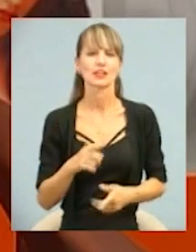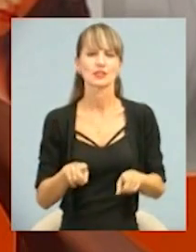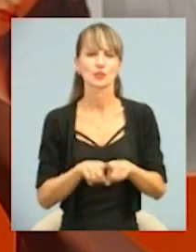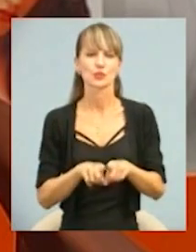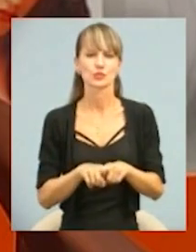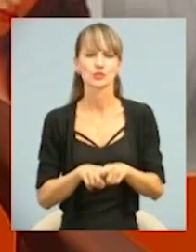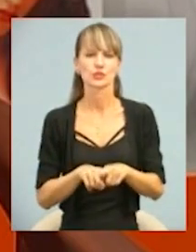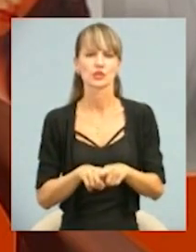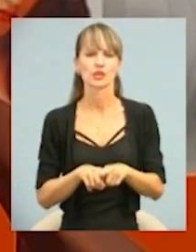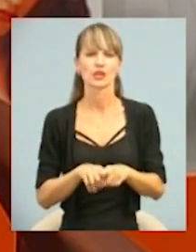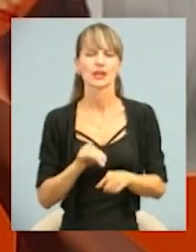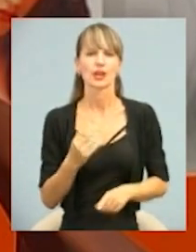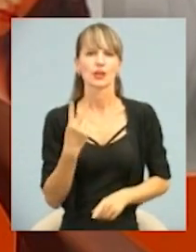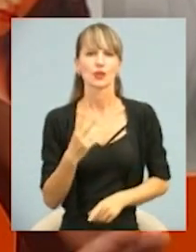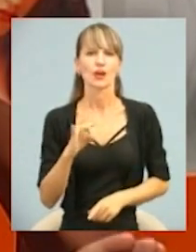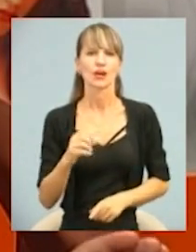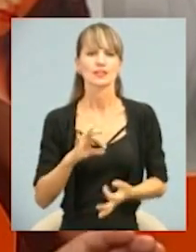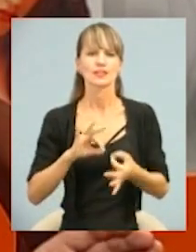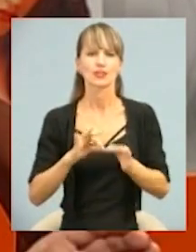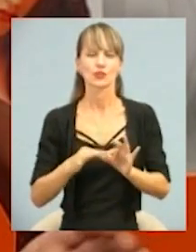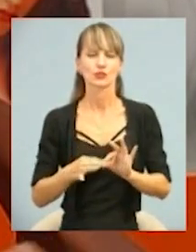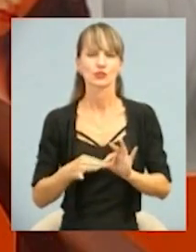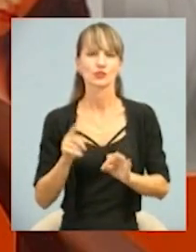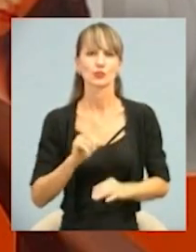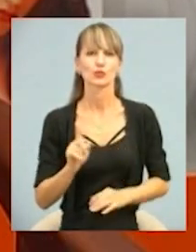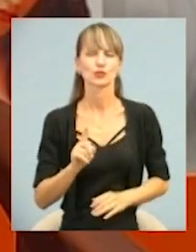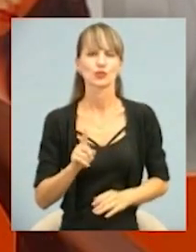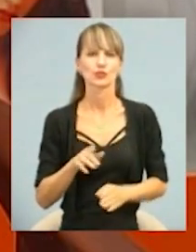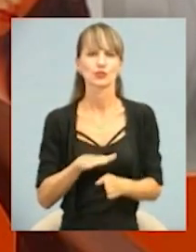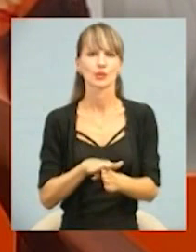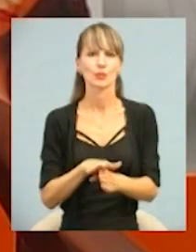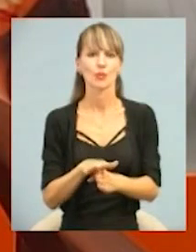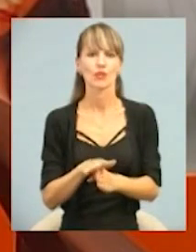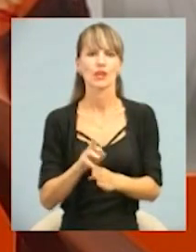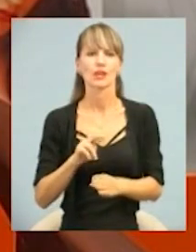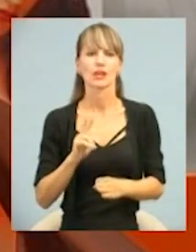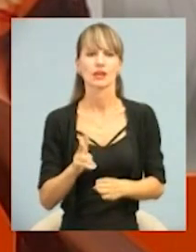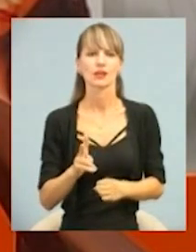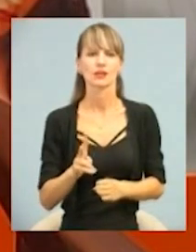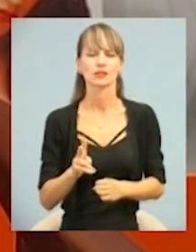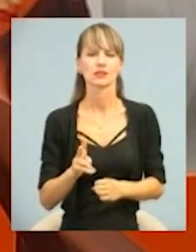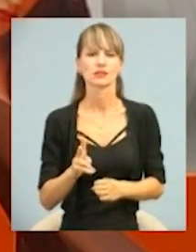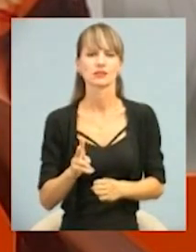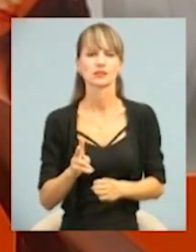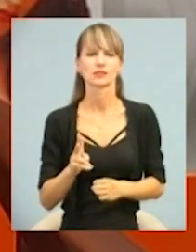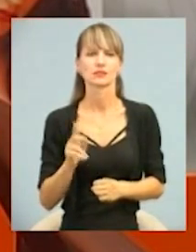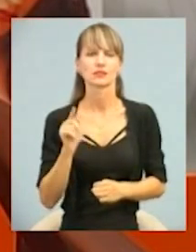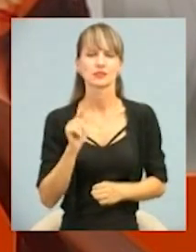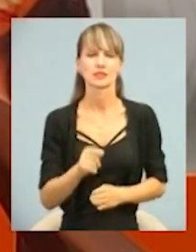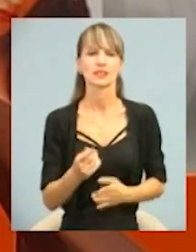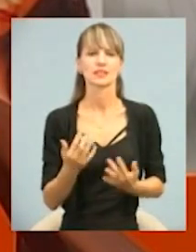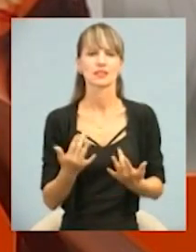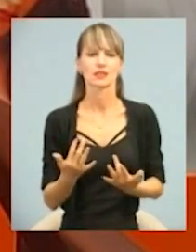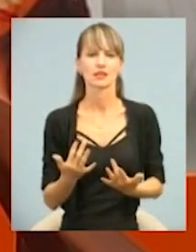Да? Другий раз це складно, тому що запам'ятати, як ти стільки